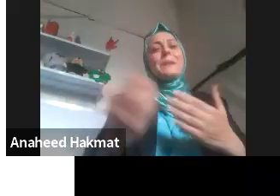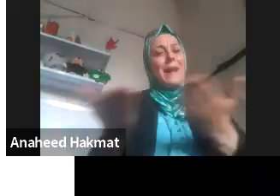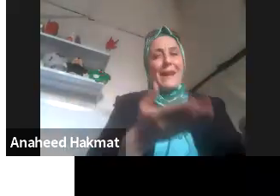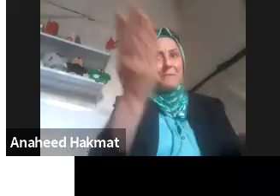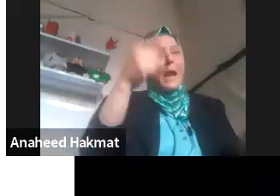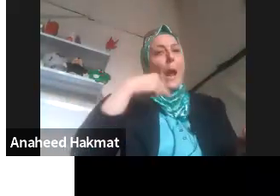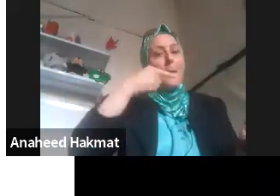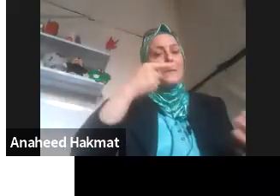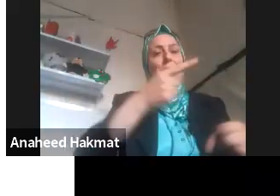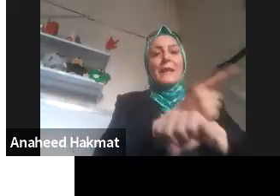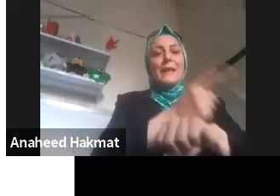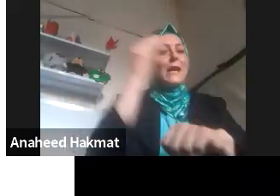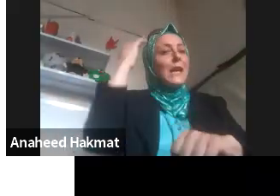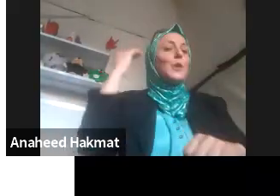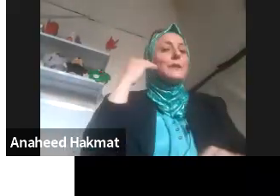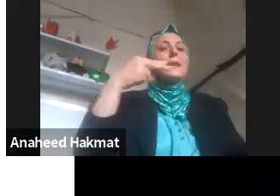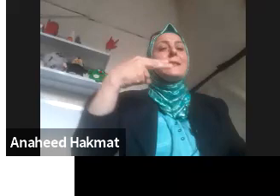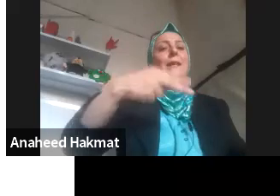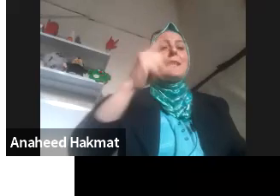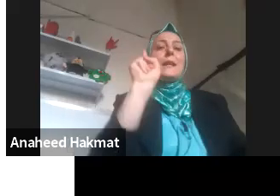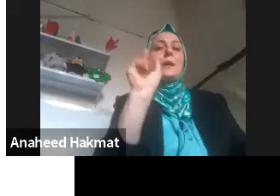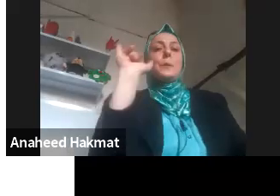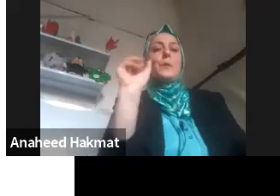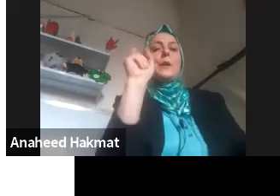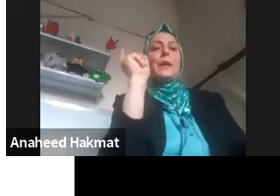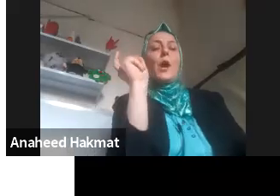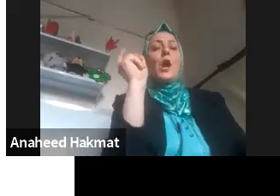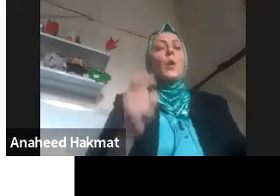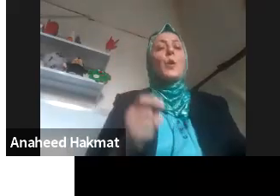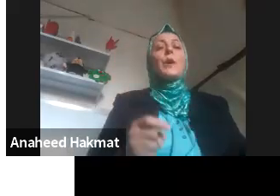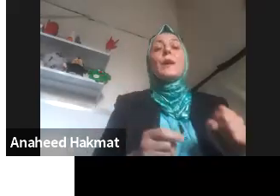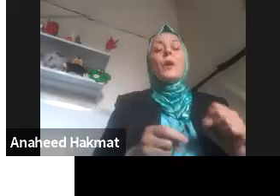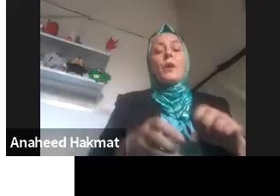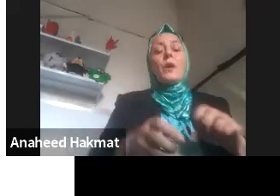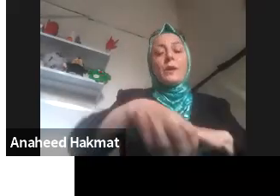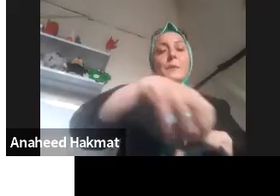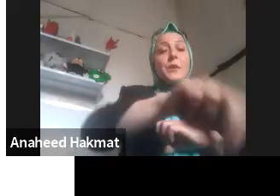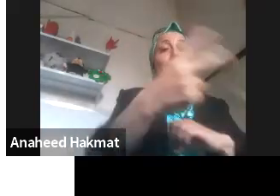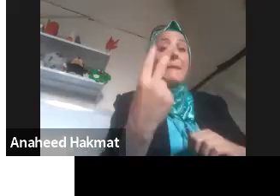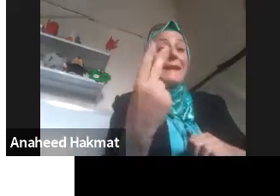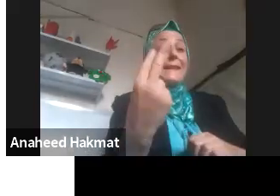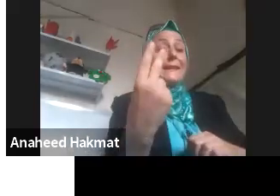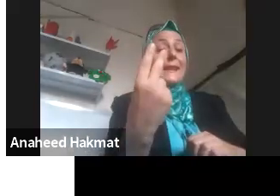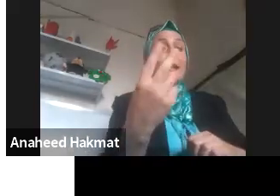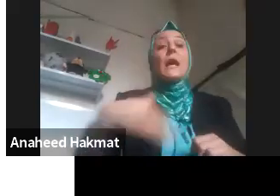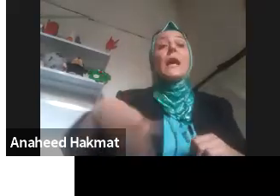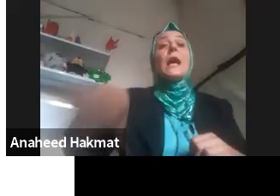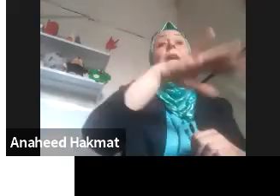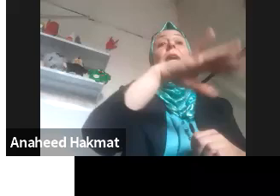الأستاذة عبير قسمين يتعلق بتقدير كل الفاعلين